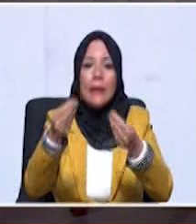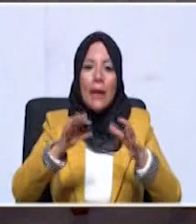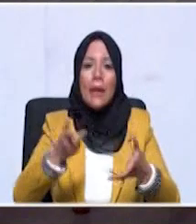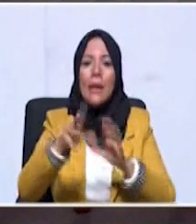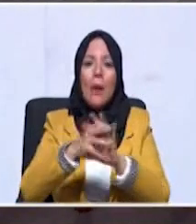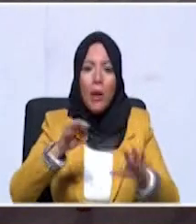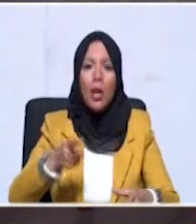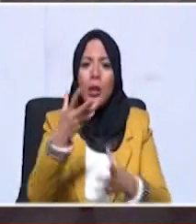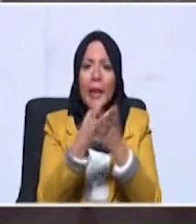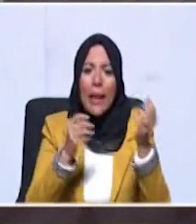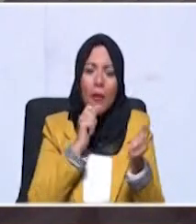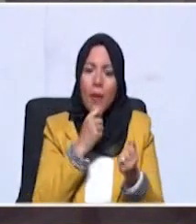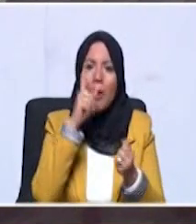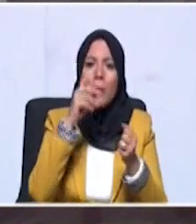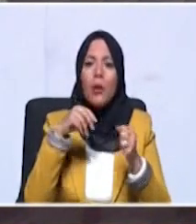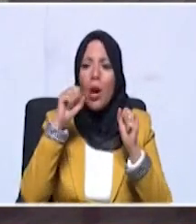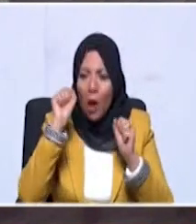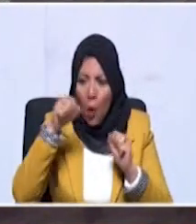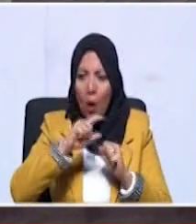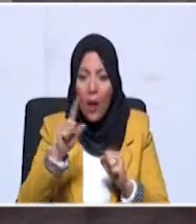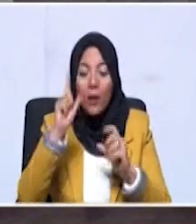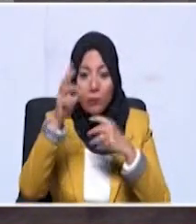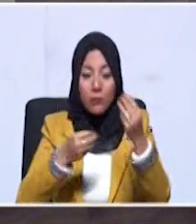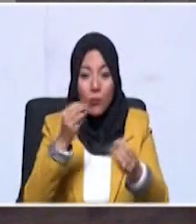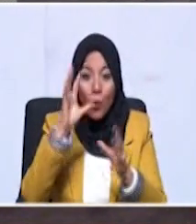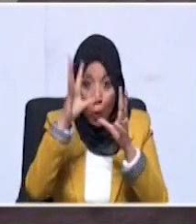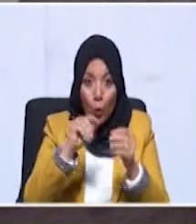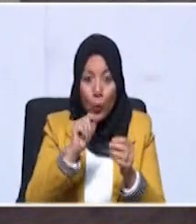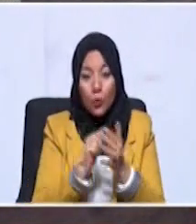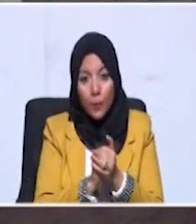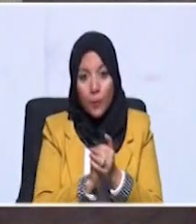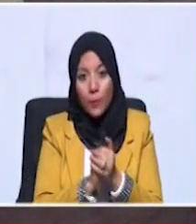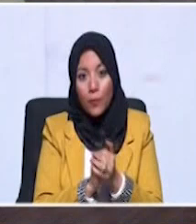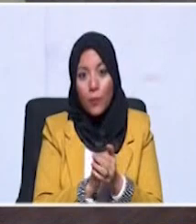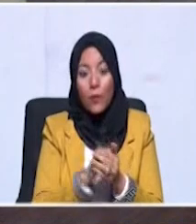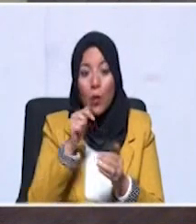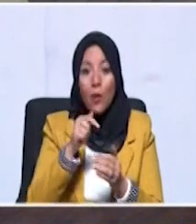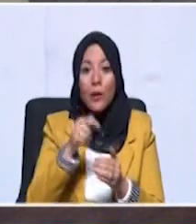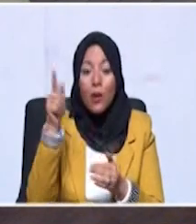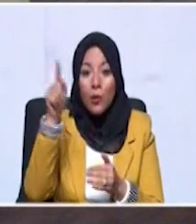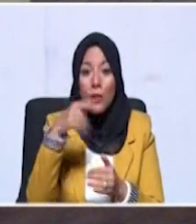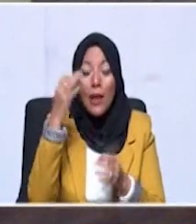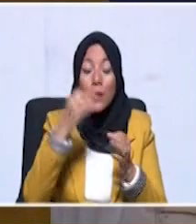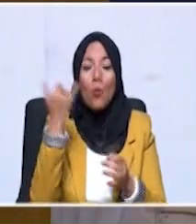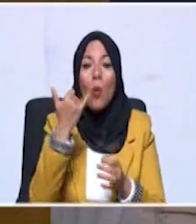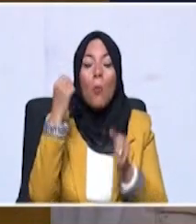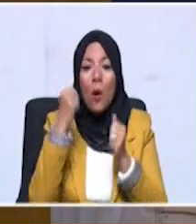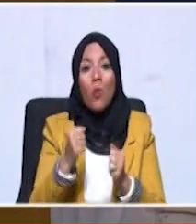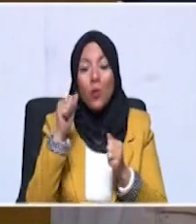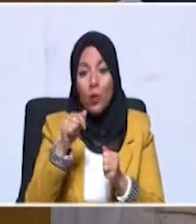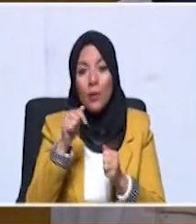والمقادير. لكن الرأي الراجح زي ما قلنا إنها مش هذه الليلة. على أي حال هي ليلة جادرة بالاهتمام